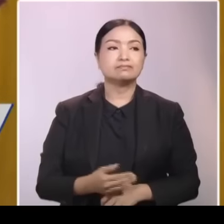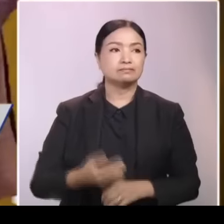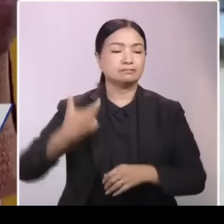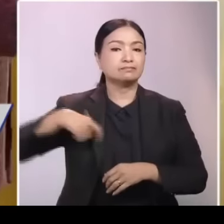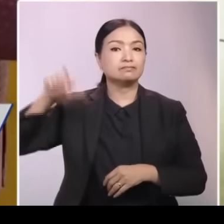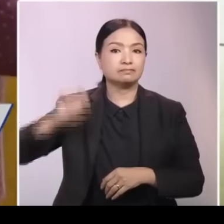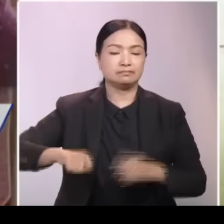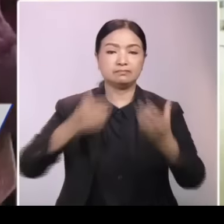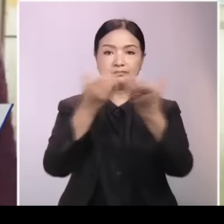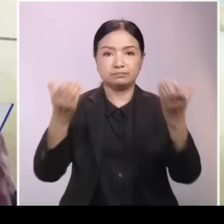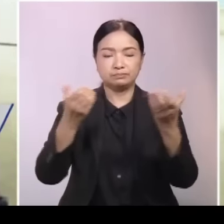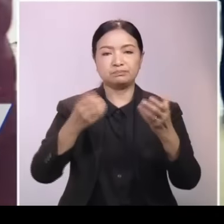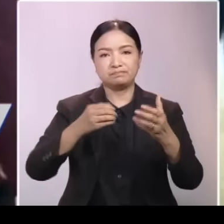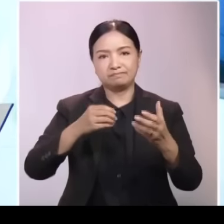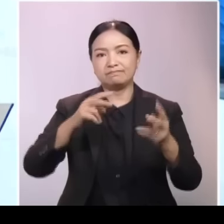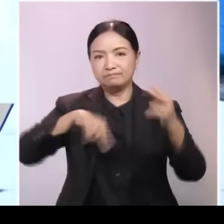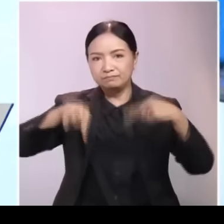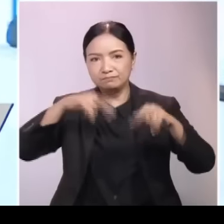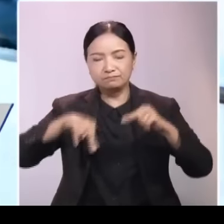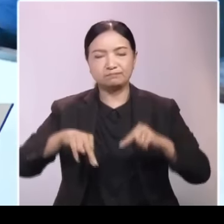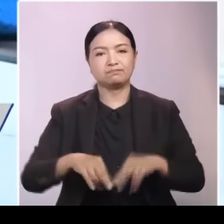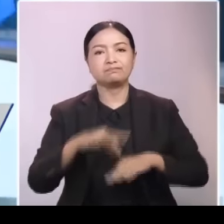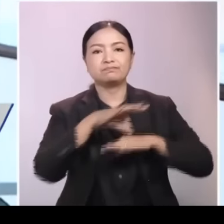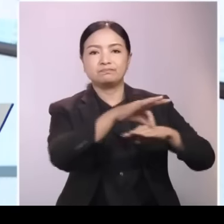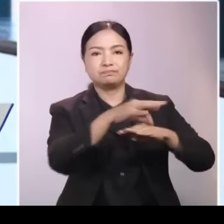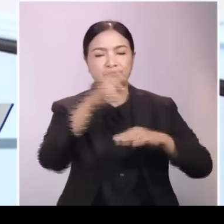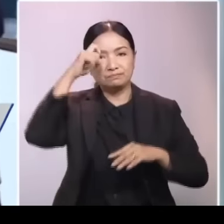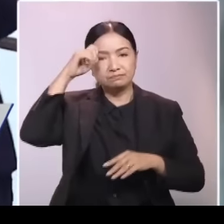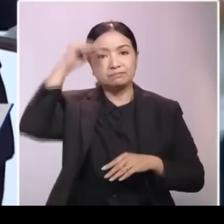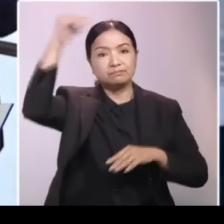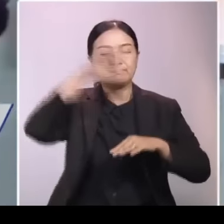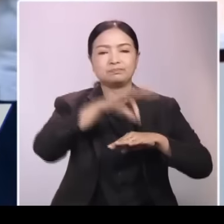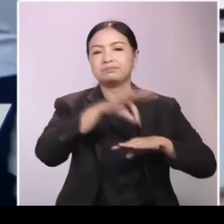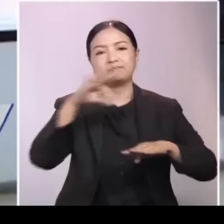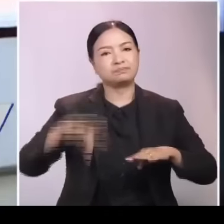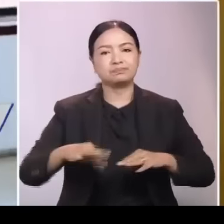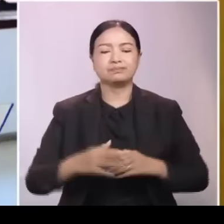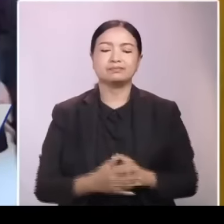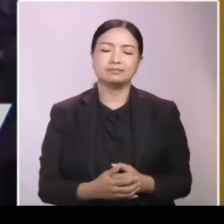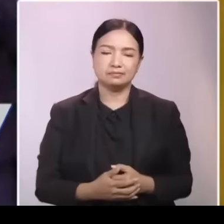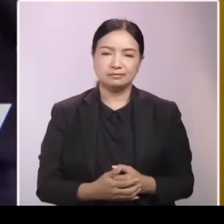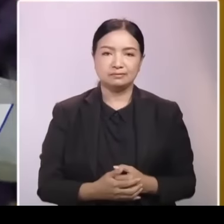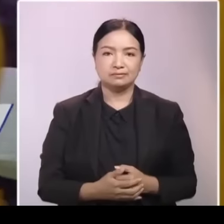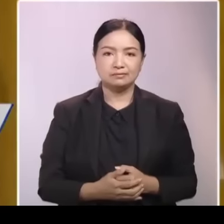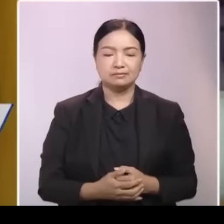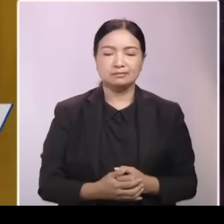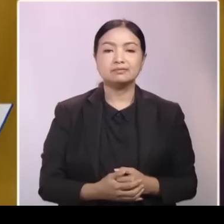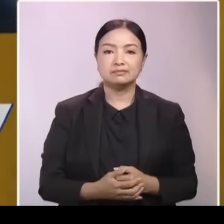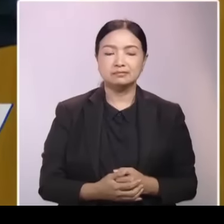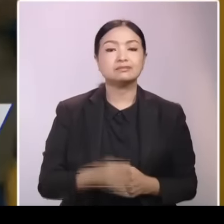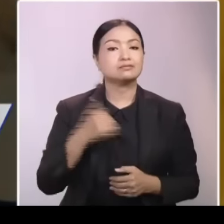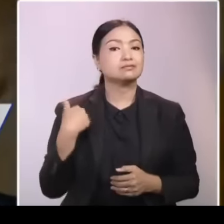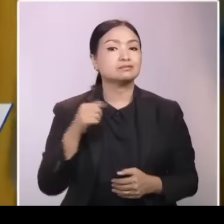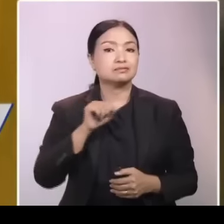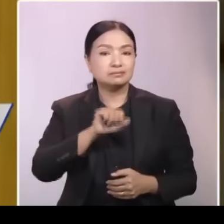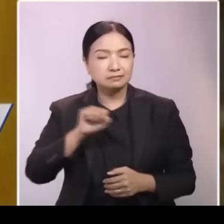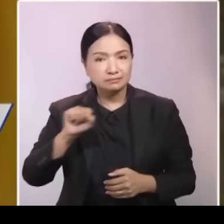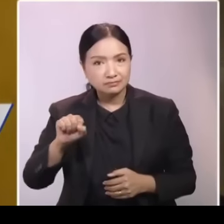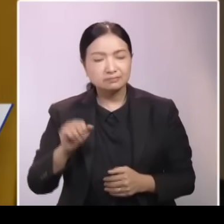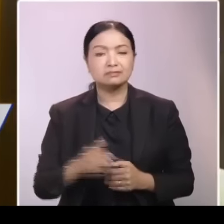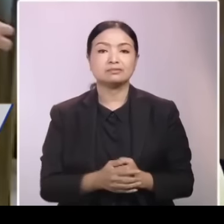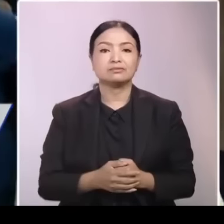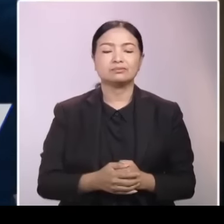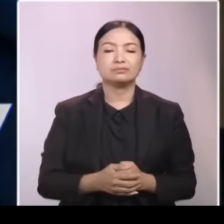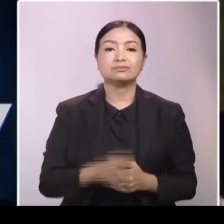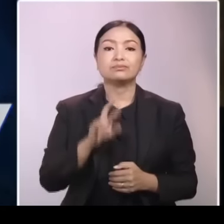าลรัฐธรรมนูญนั้นมีคำวินิจฉัยให้นายเศรษฐาทวีสินพ้นจากตำแหน่งนายกรัฐมนตรีนะคะโดยมีทั้งสสแล้วก็รักษ